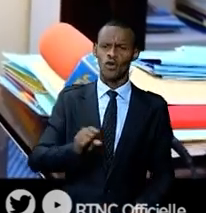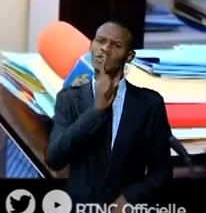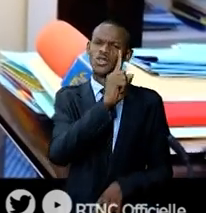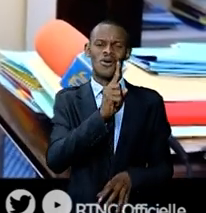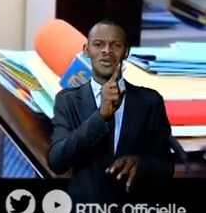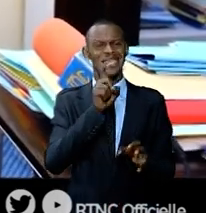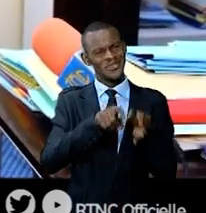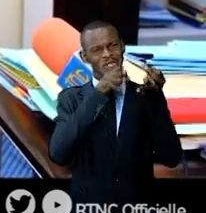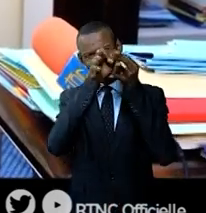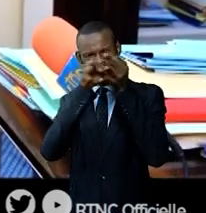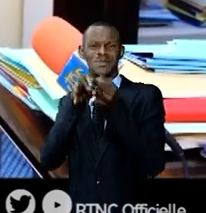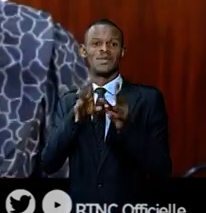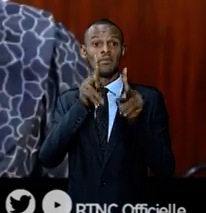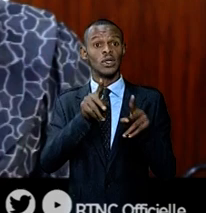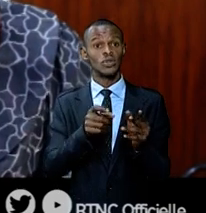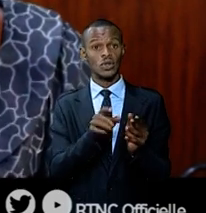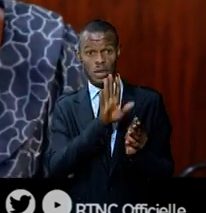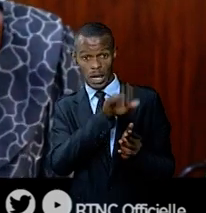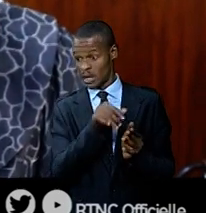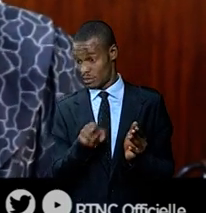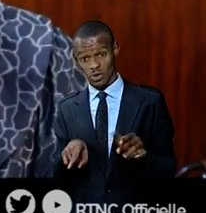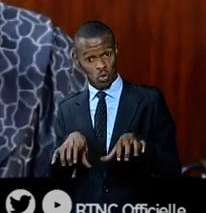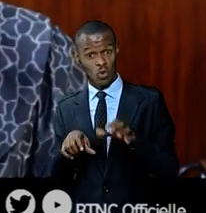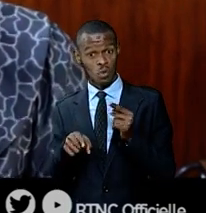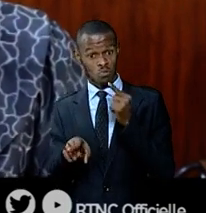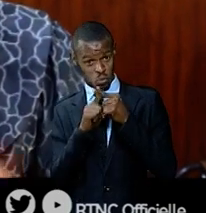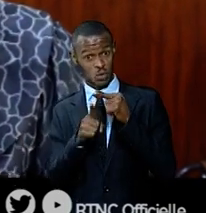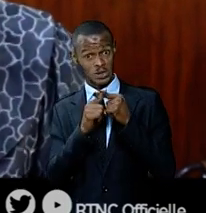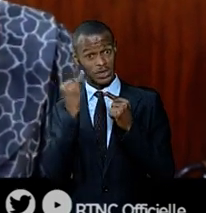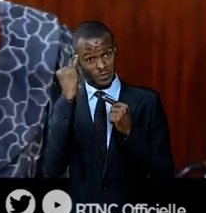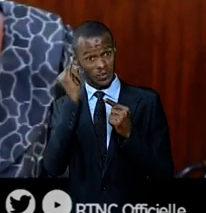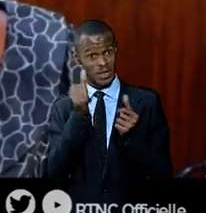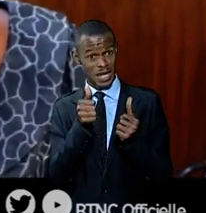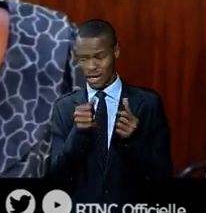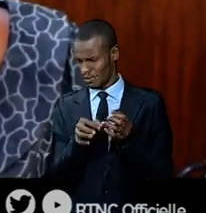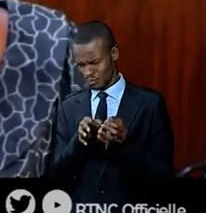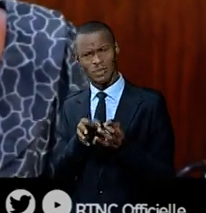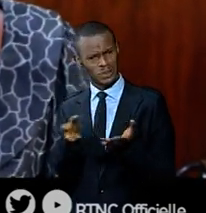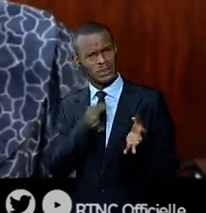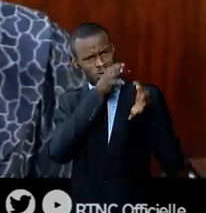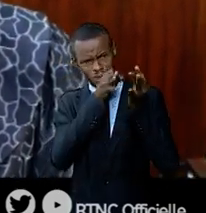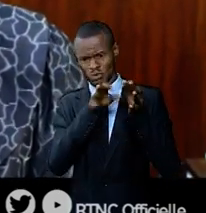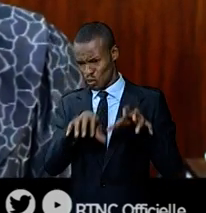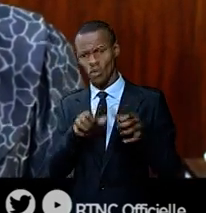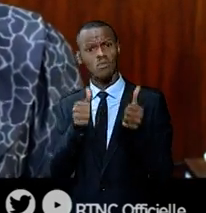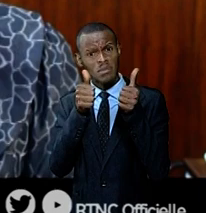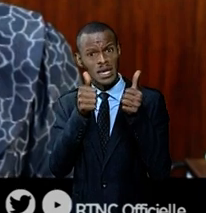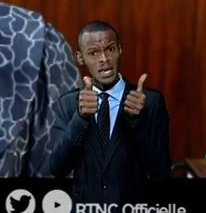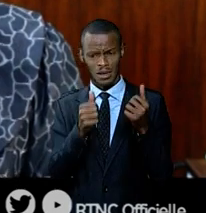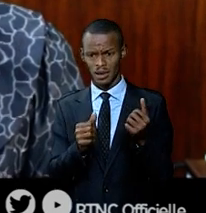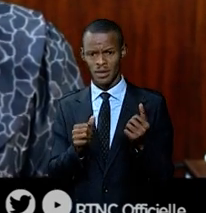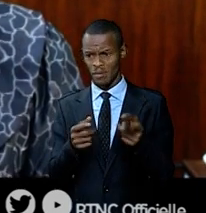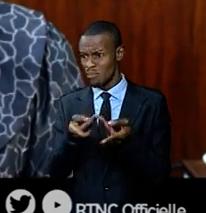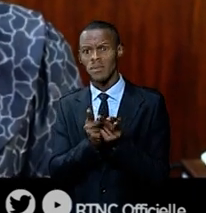tourisme demande de gros investissements. Nous nous sommes toujours battus pour que le secteur du tourisme bénéficie d'un